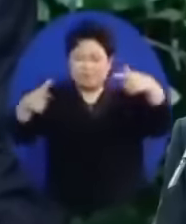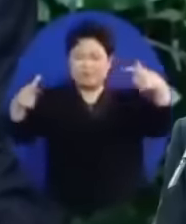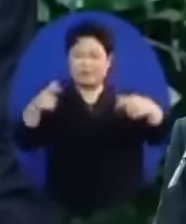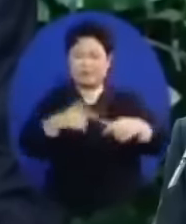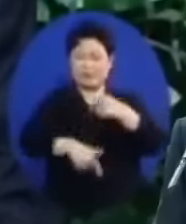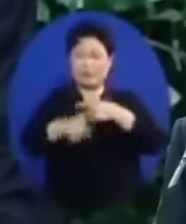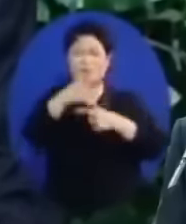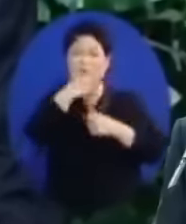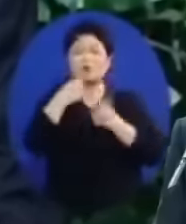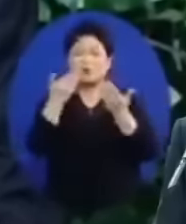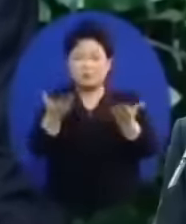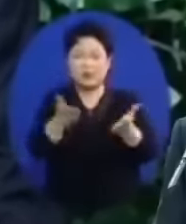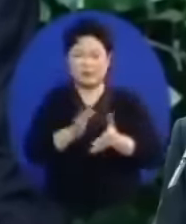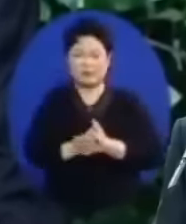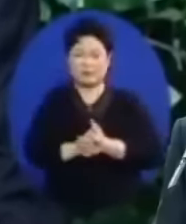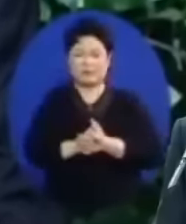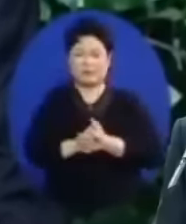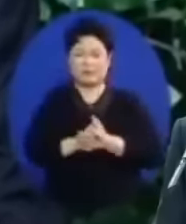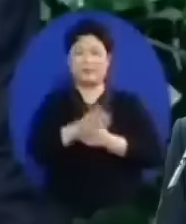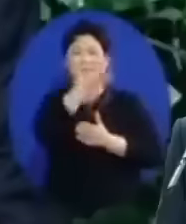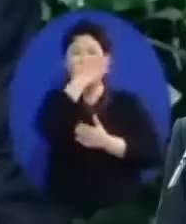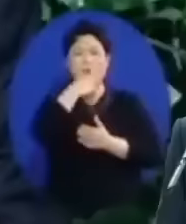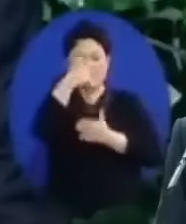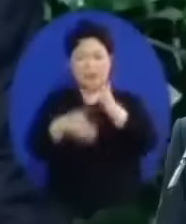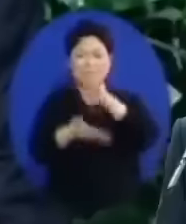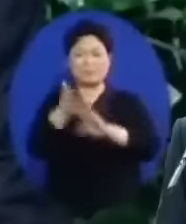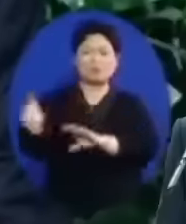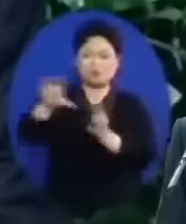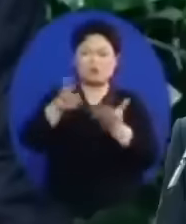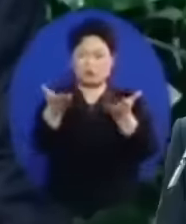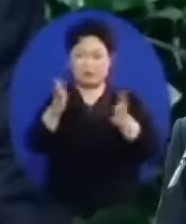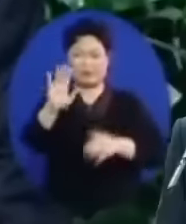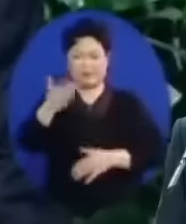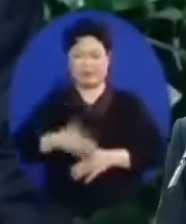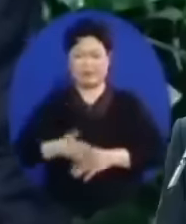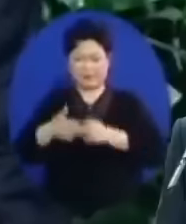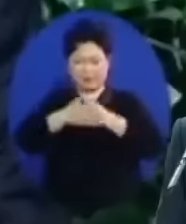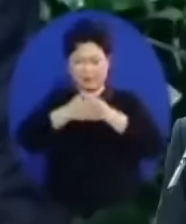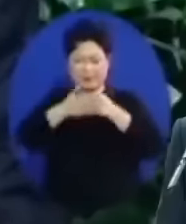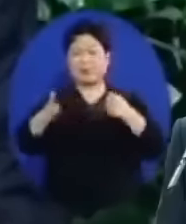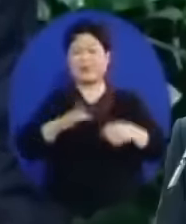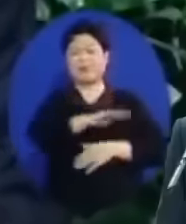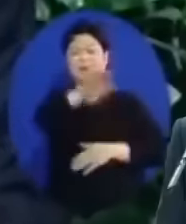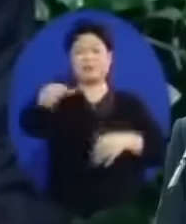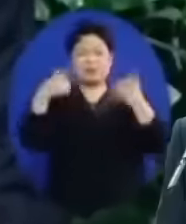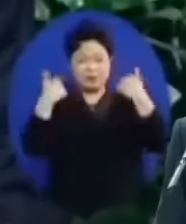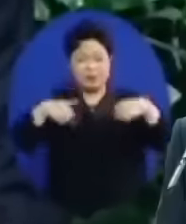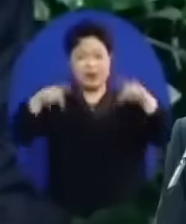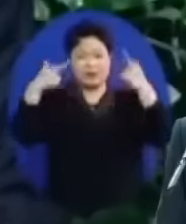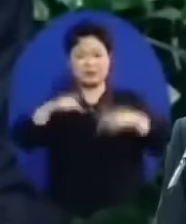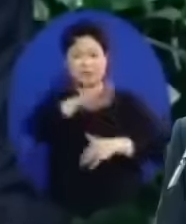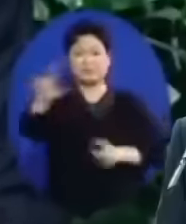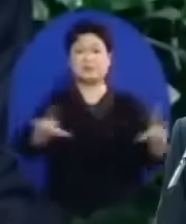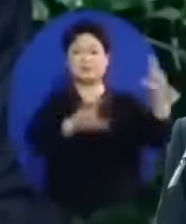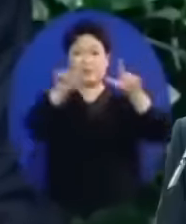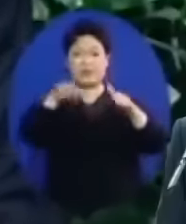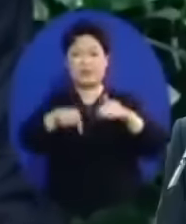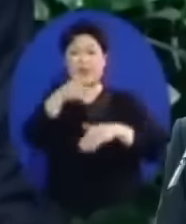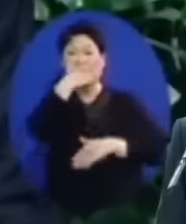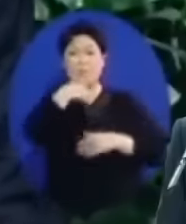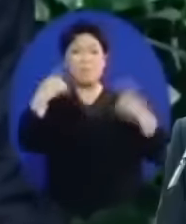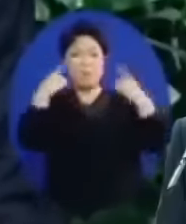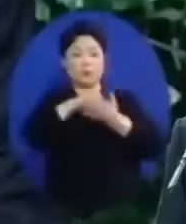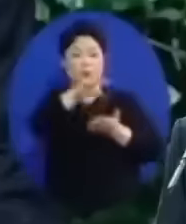더 복을 주마 하고 복을 남김없이 부어주시는 것입니다. 그렇기 때문에 우리는 항상 우리 생활에